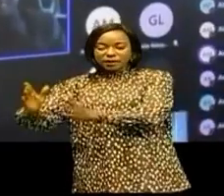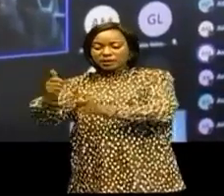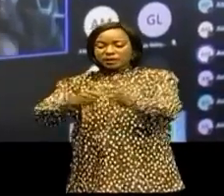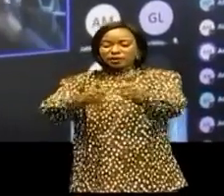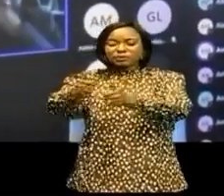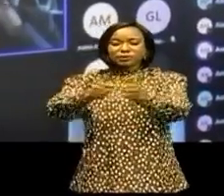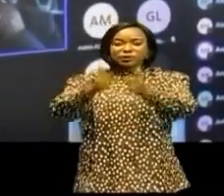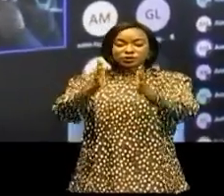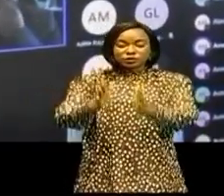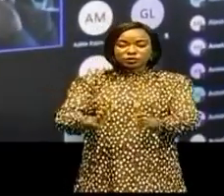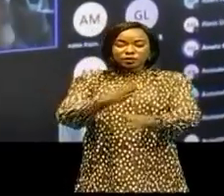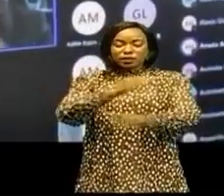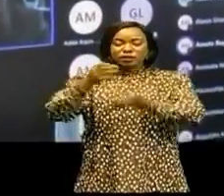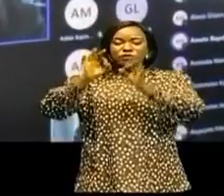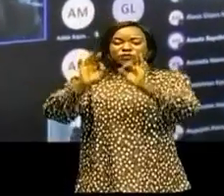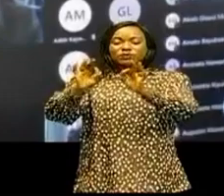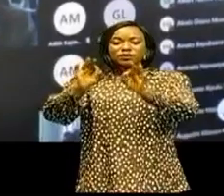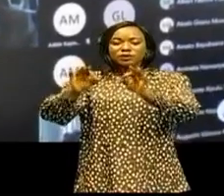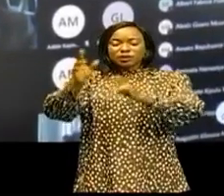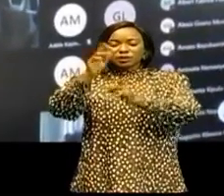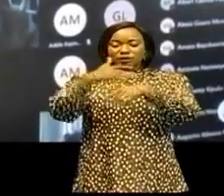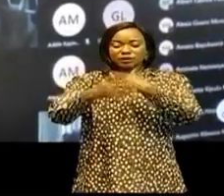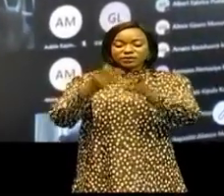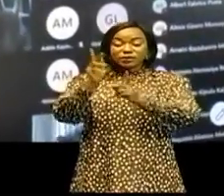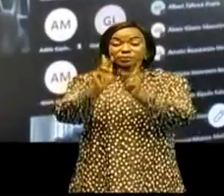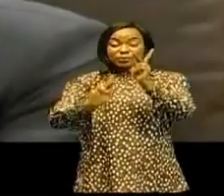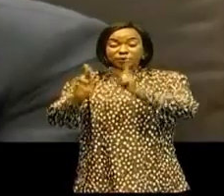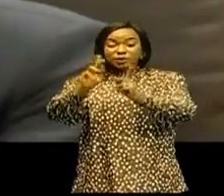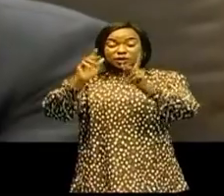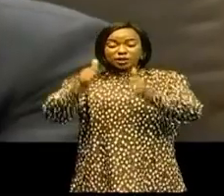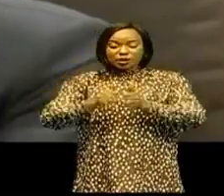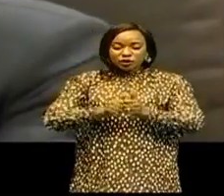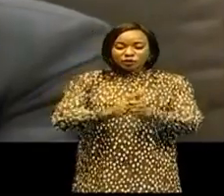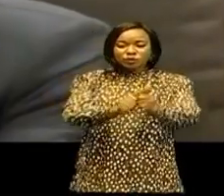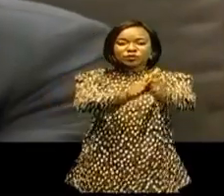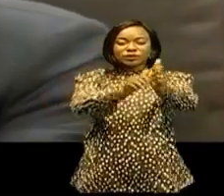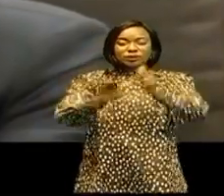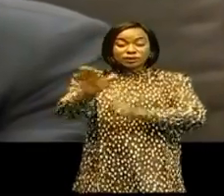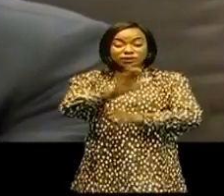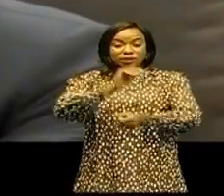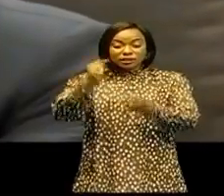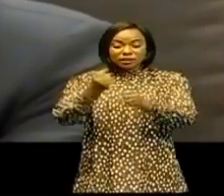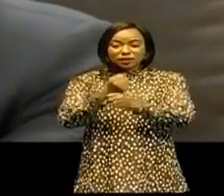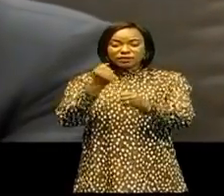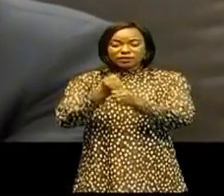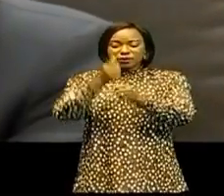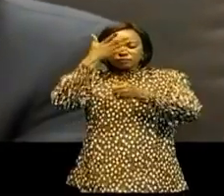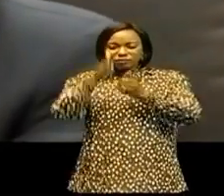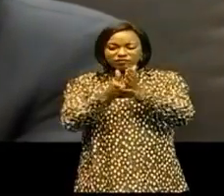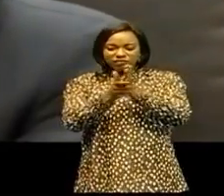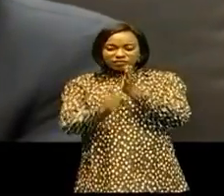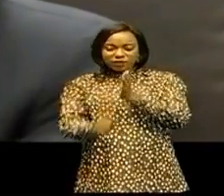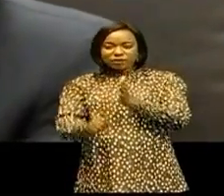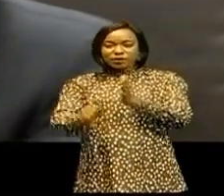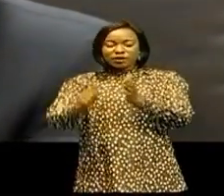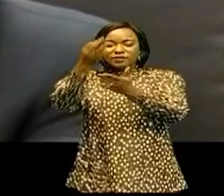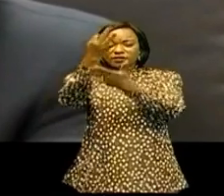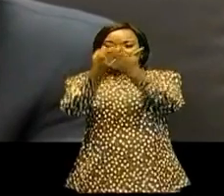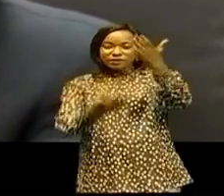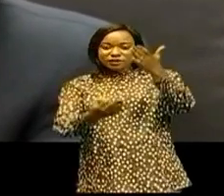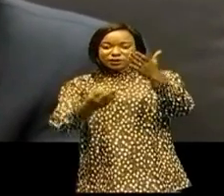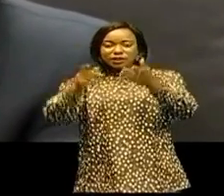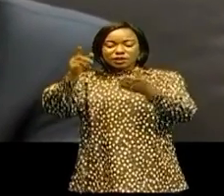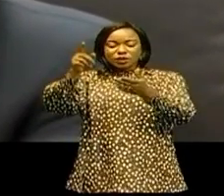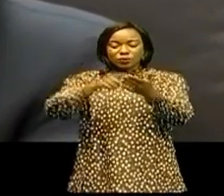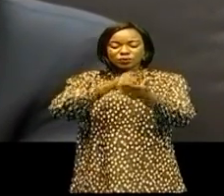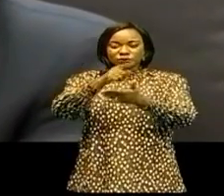l'administration et innovation du secteur public, de poursuivre le processus de la fiabilisation du fichier de